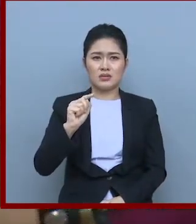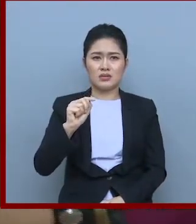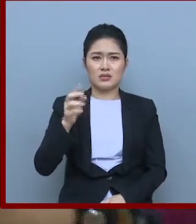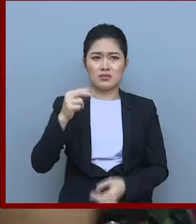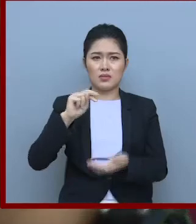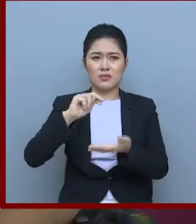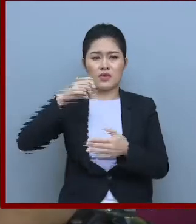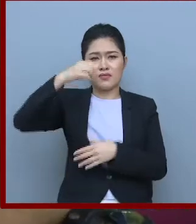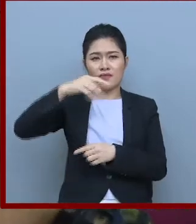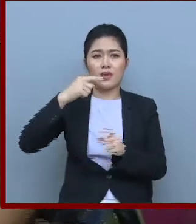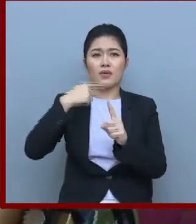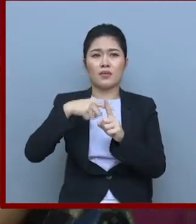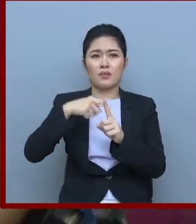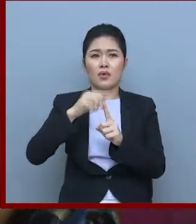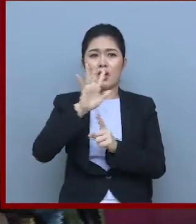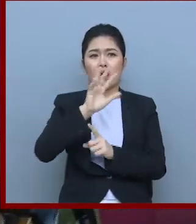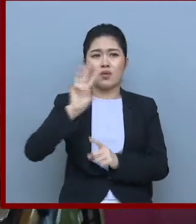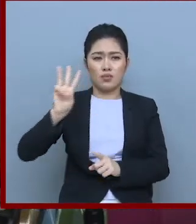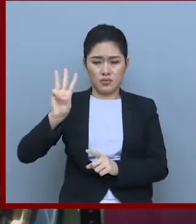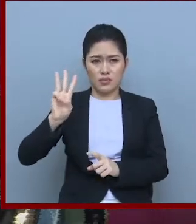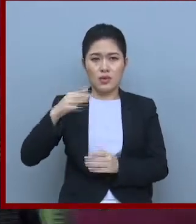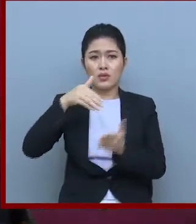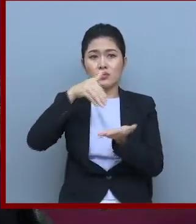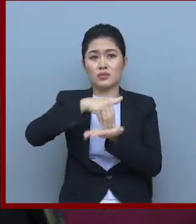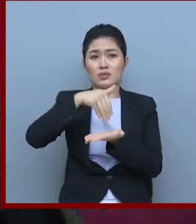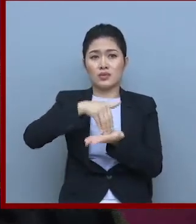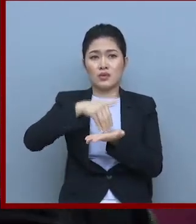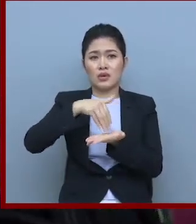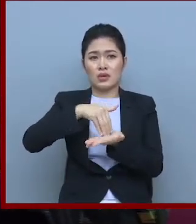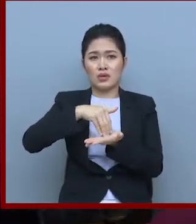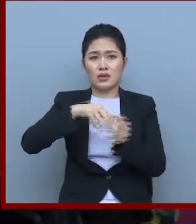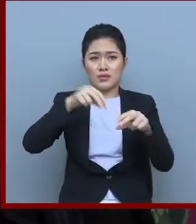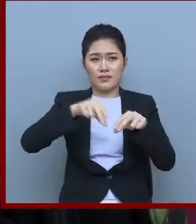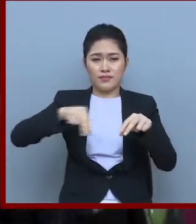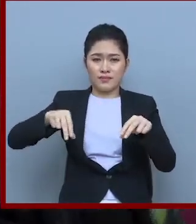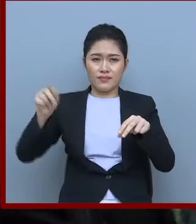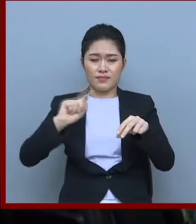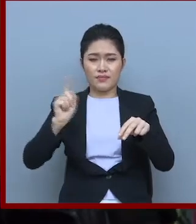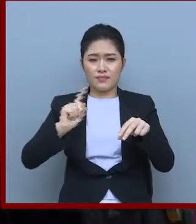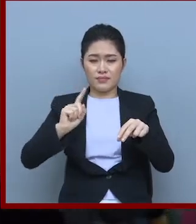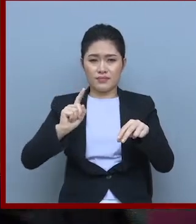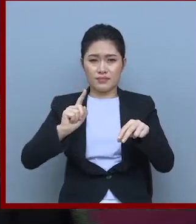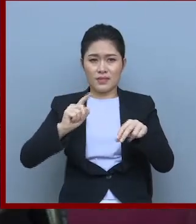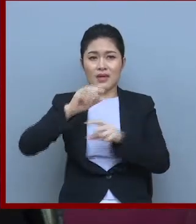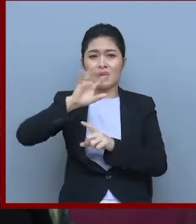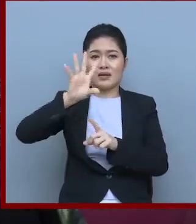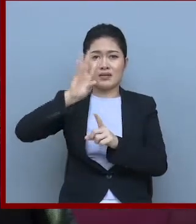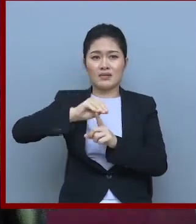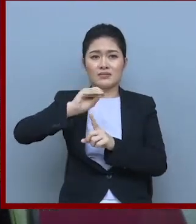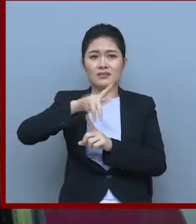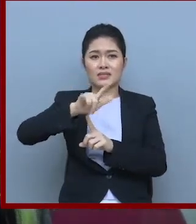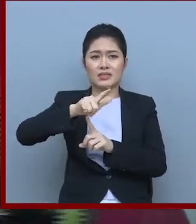ไฟบวกนะครับ5โวลต์ได้เลยนะครับแล้วก็ตรงกลางนะครับเป็นขา Data นะครับก็จะเป็นขาสัญญ